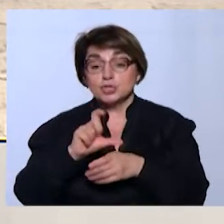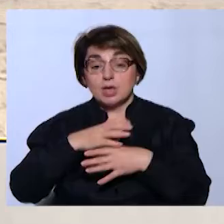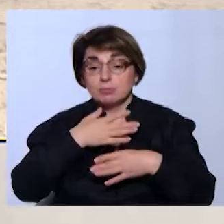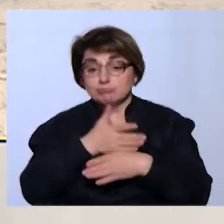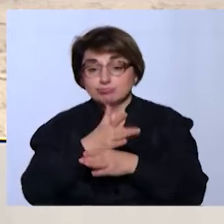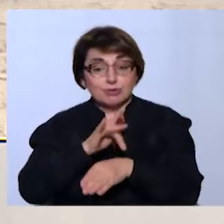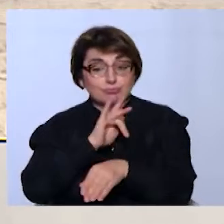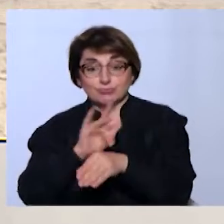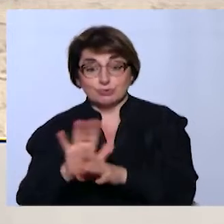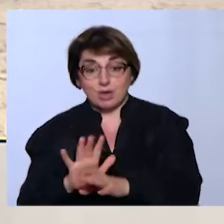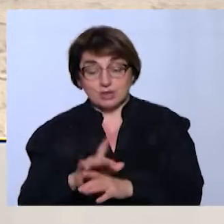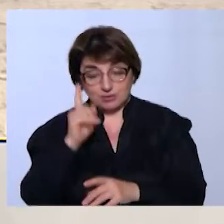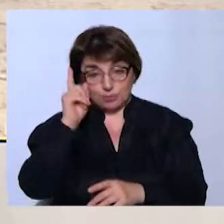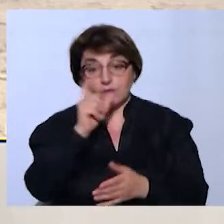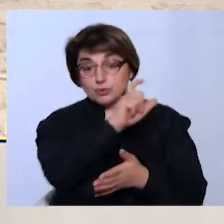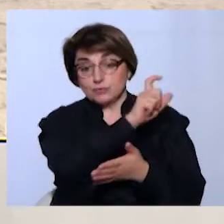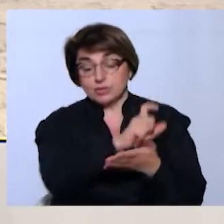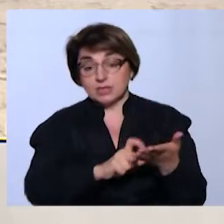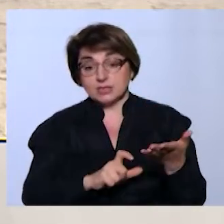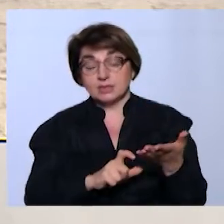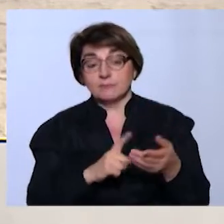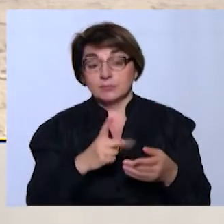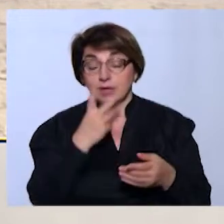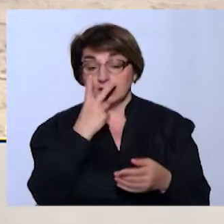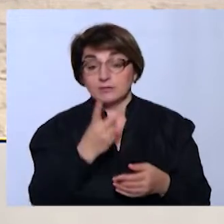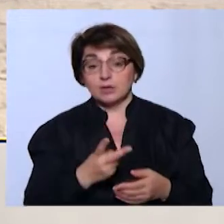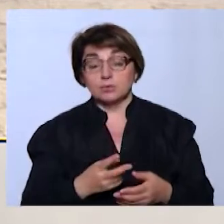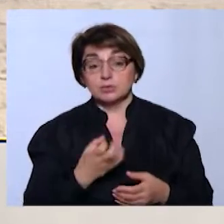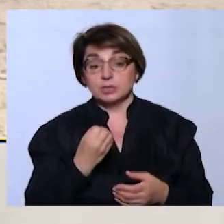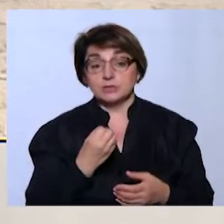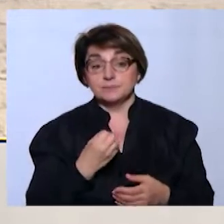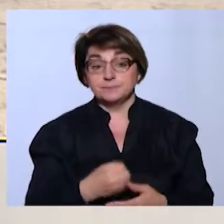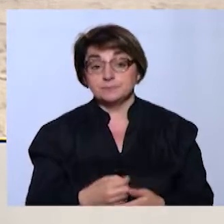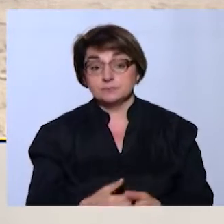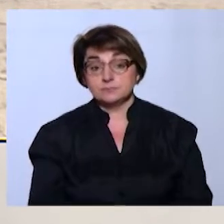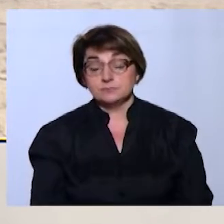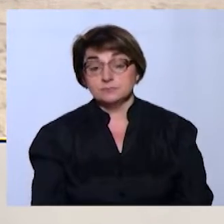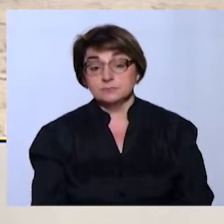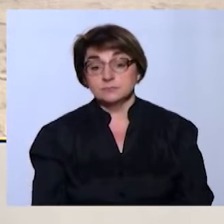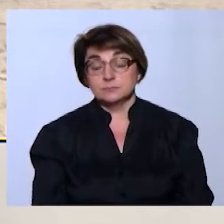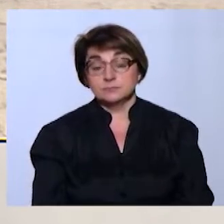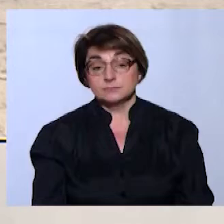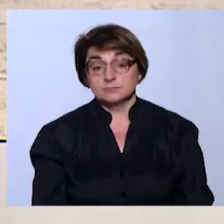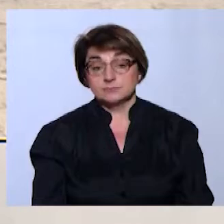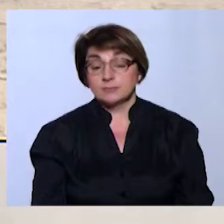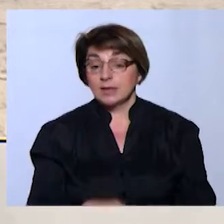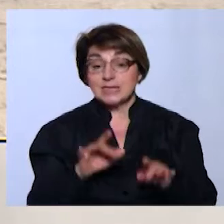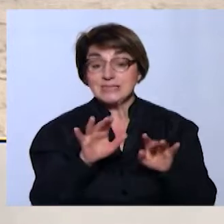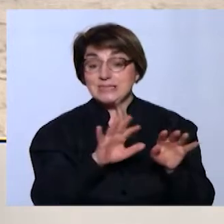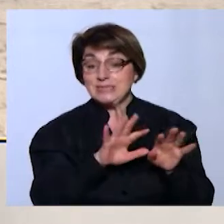დაიმტვრა. გვახსოვს ხომ ტექსტიდან? ახლა შევხედოთ კიდევ აი ასეთ